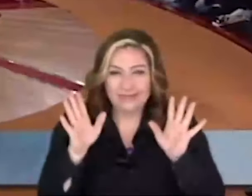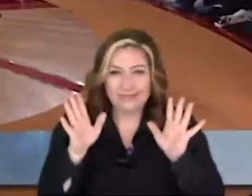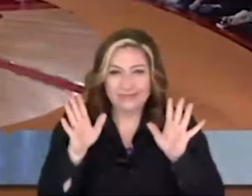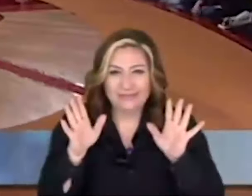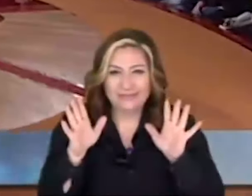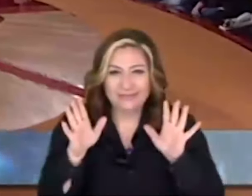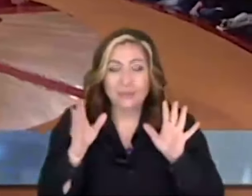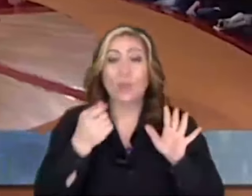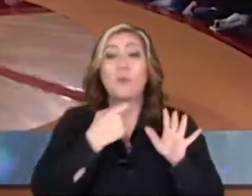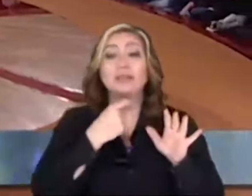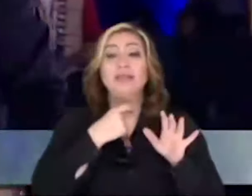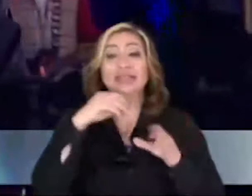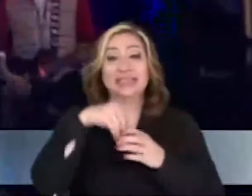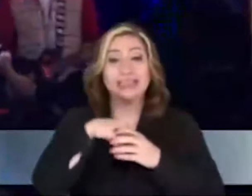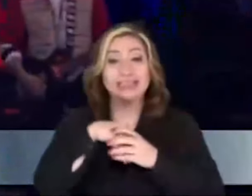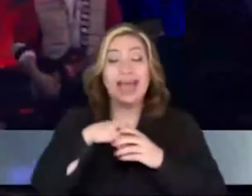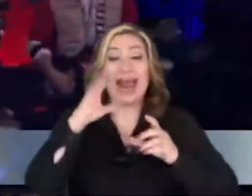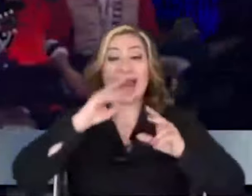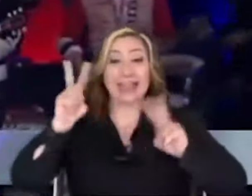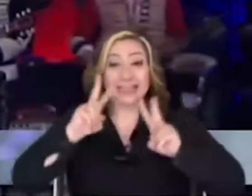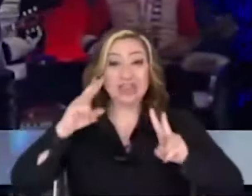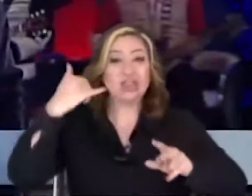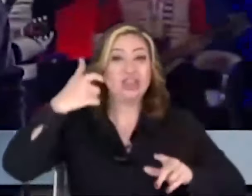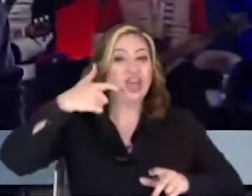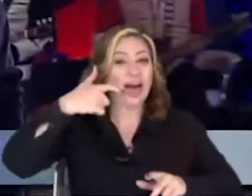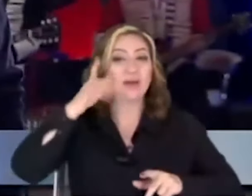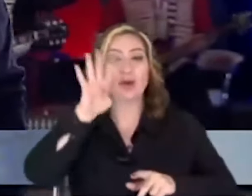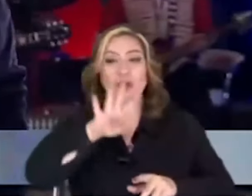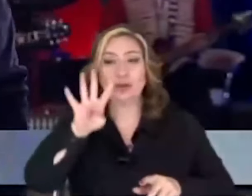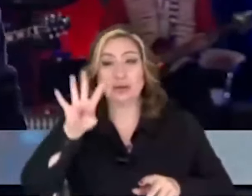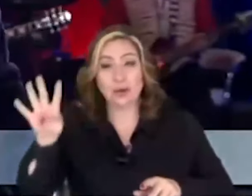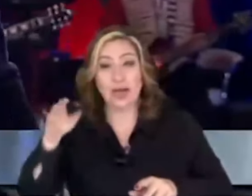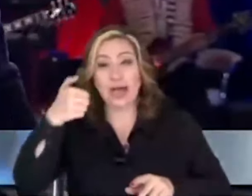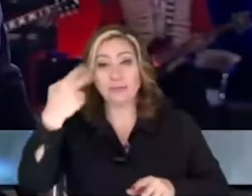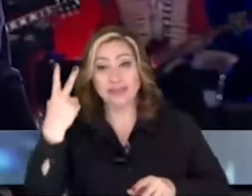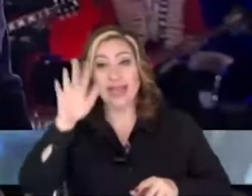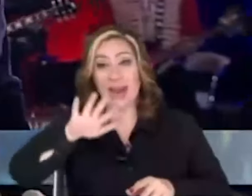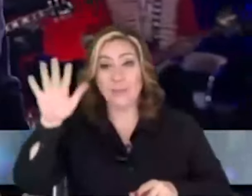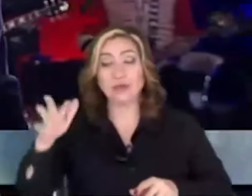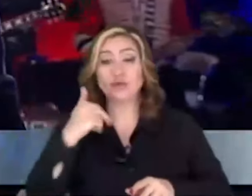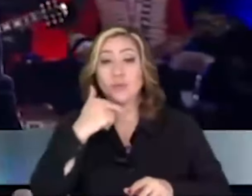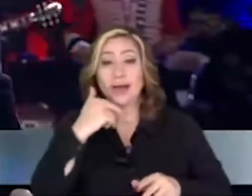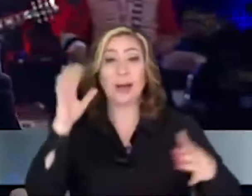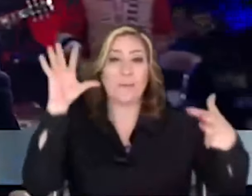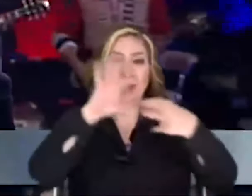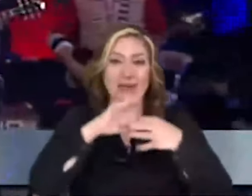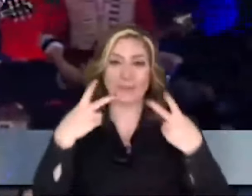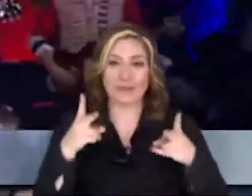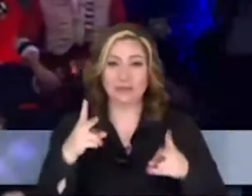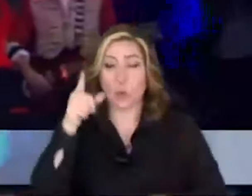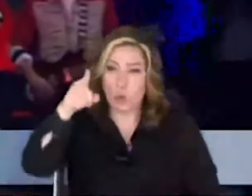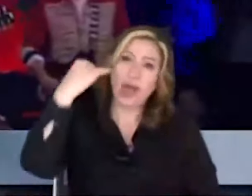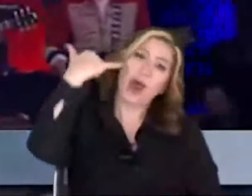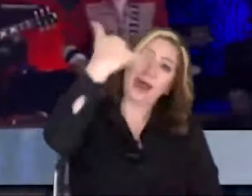TLK Boğaziçi Elektrik Perakende Satış AŞ'nin çağrı merkezine 444 6255 numaralı telefondan ulaşabilirsiniz.